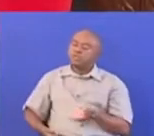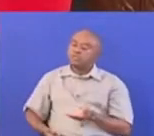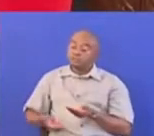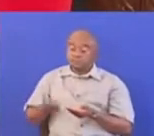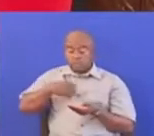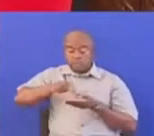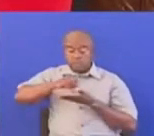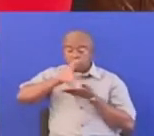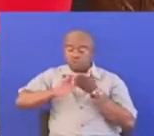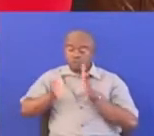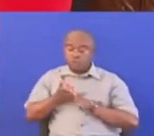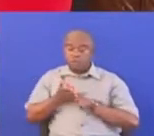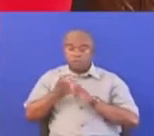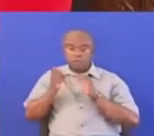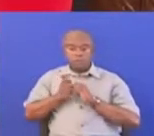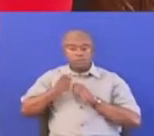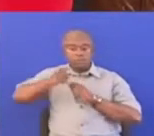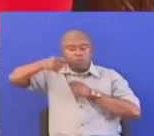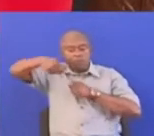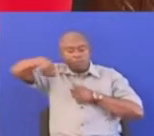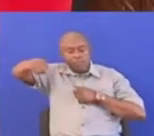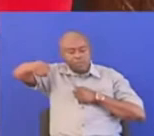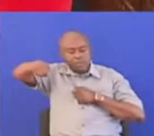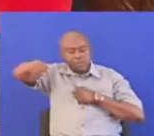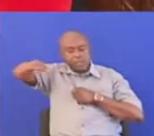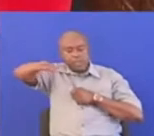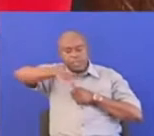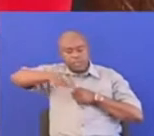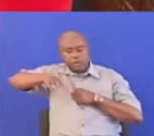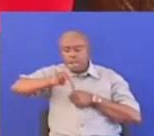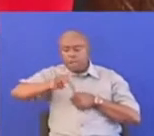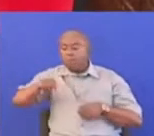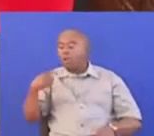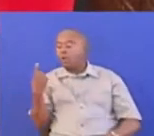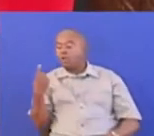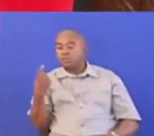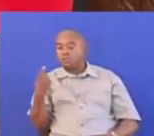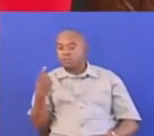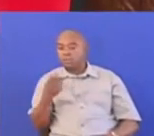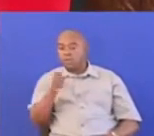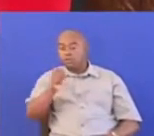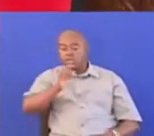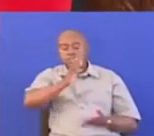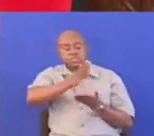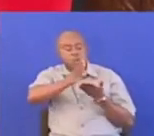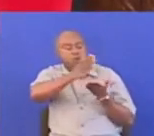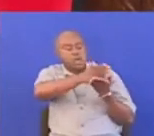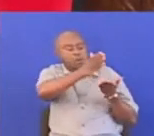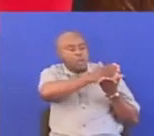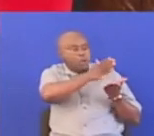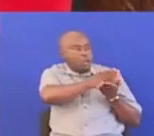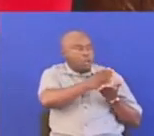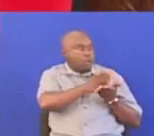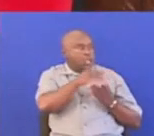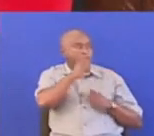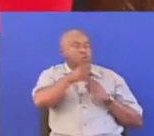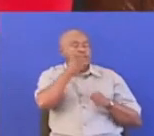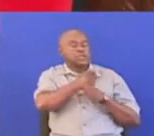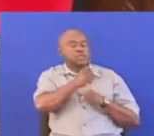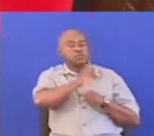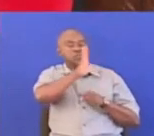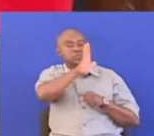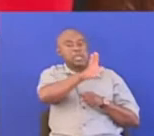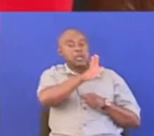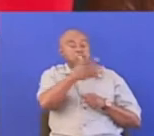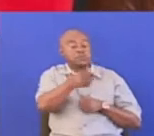kwamba waweze kwenda kupima ile eneo la Kapungawani, wananchi waweze kugawiwa ili waweze nao kufanya shughuli